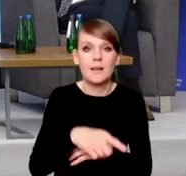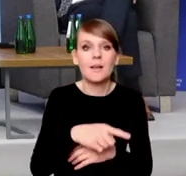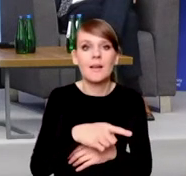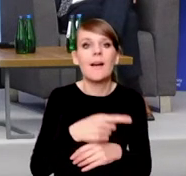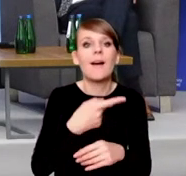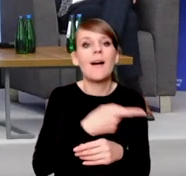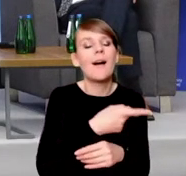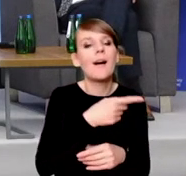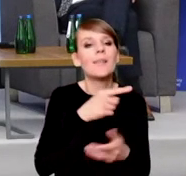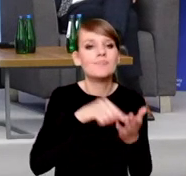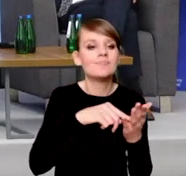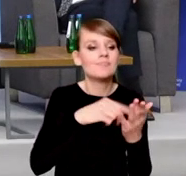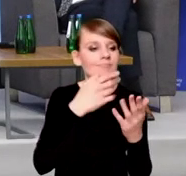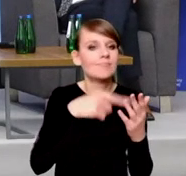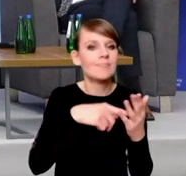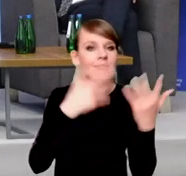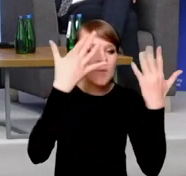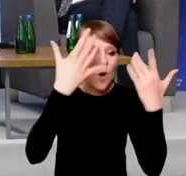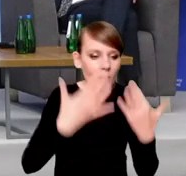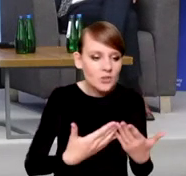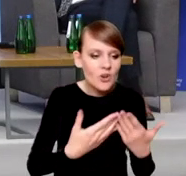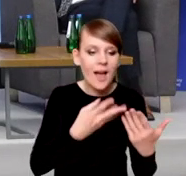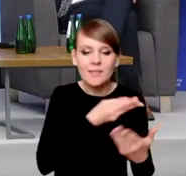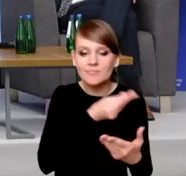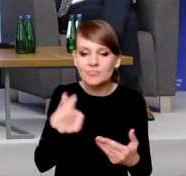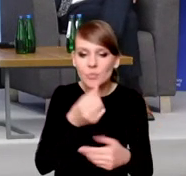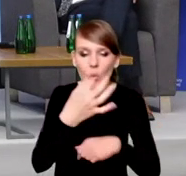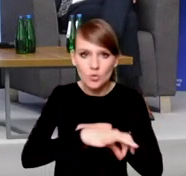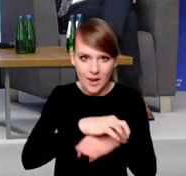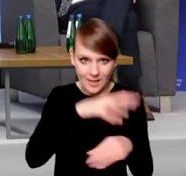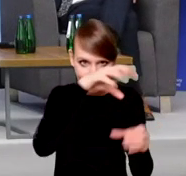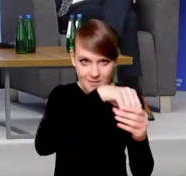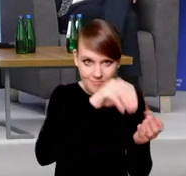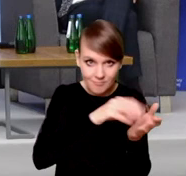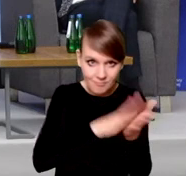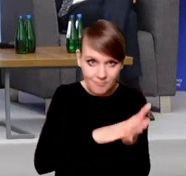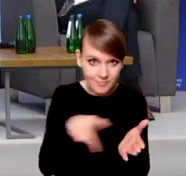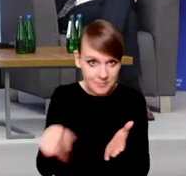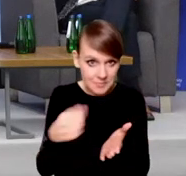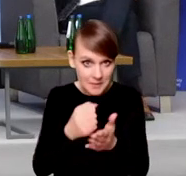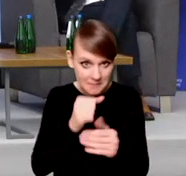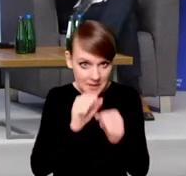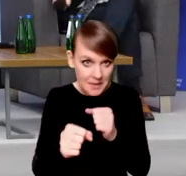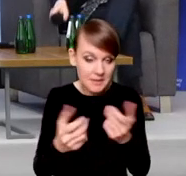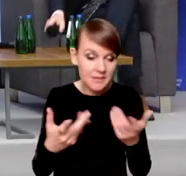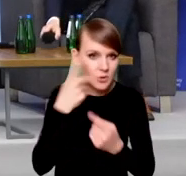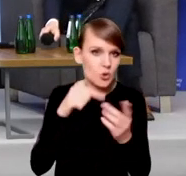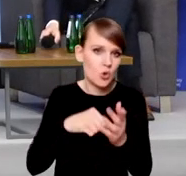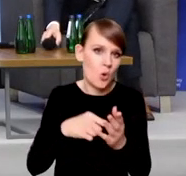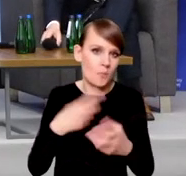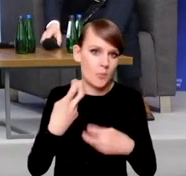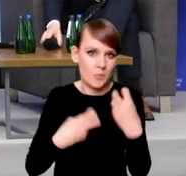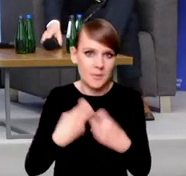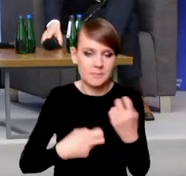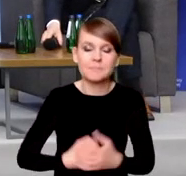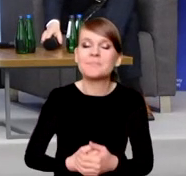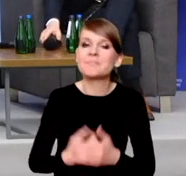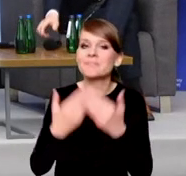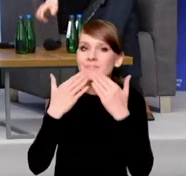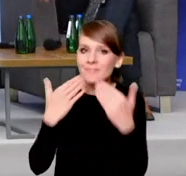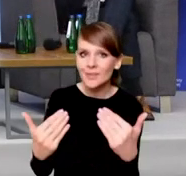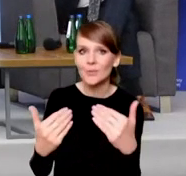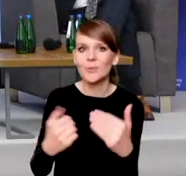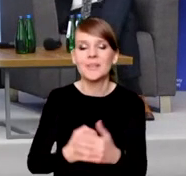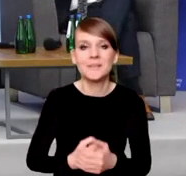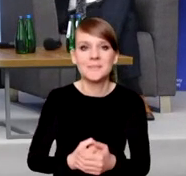finansowania uczelni? I moim zdaniem to jest największa trudność. Dobrze, dziękuję bardzo. Nawet doszliśmy do